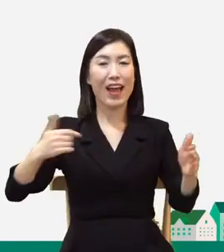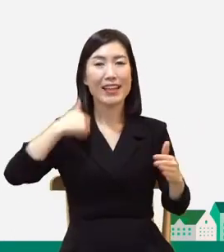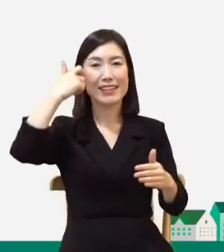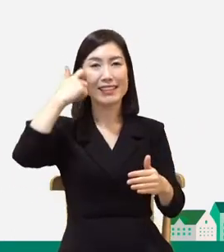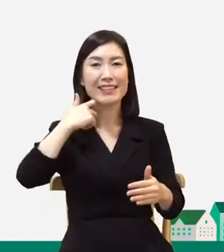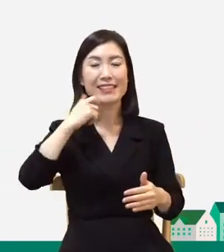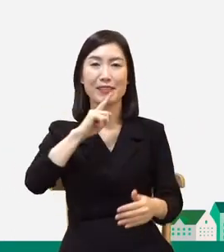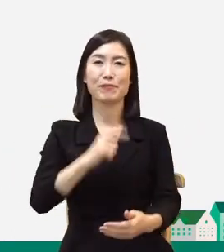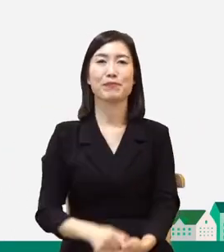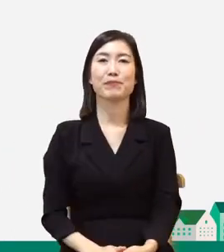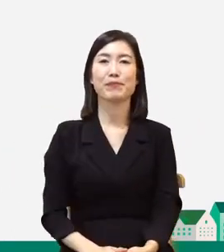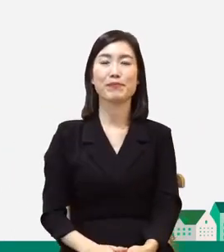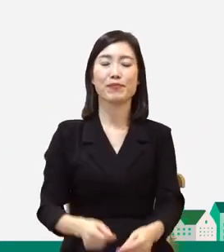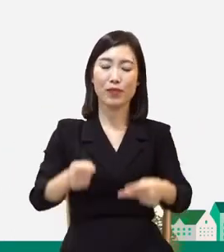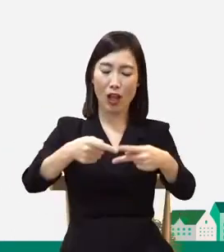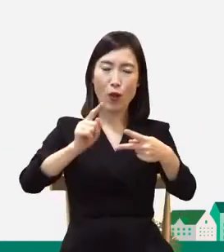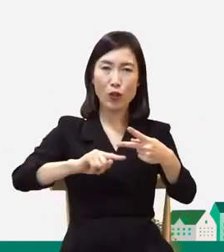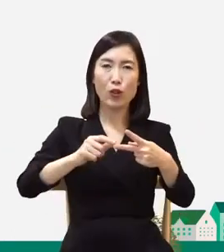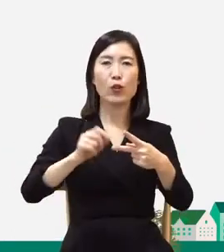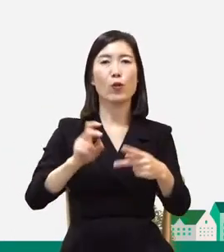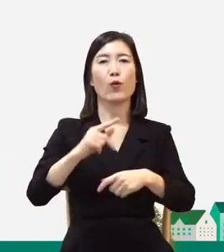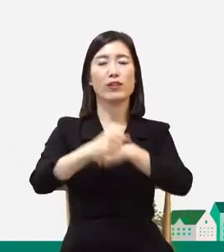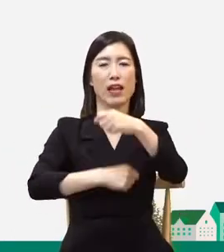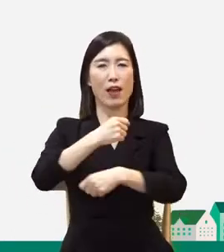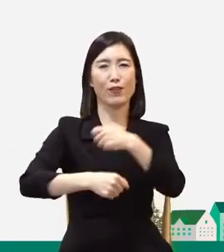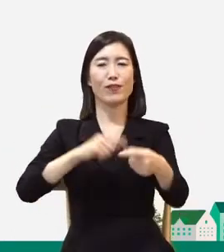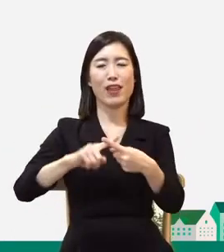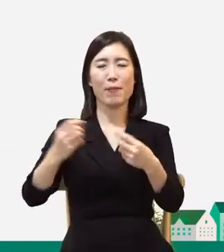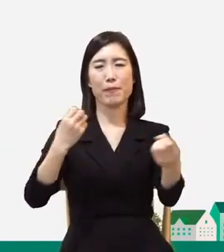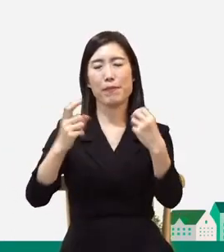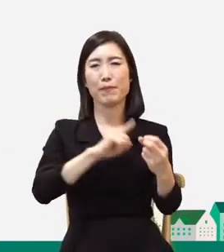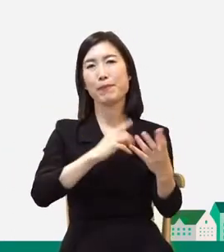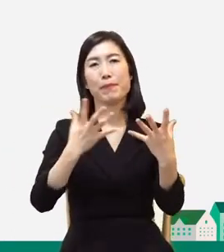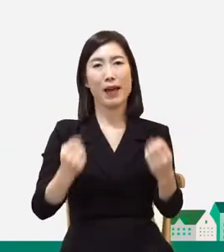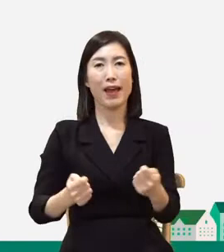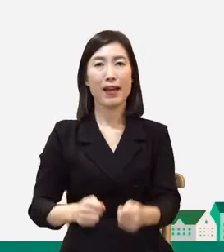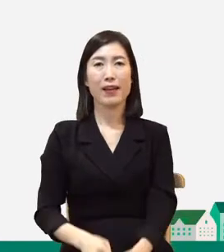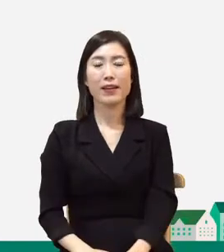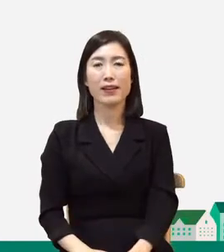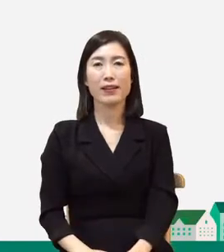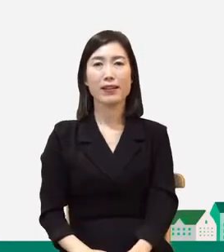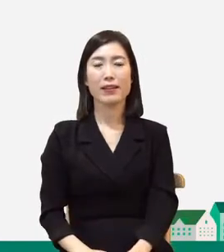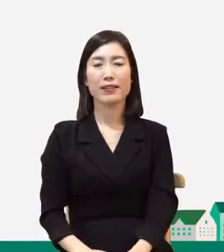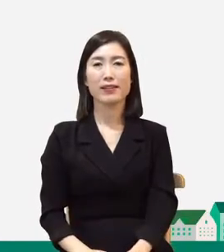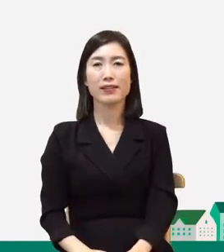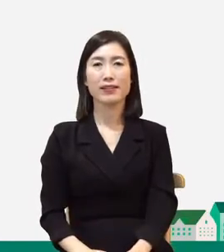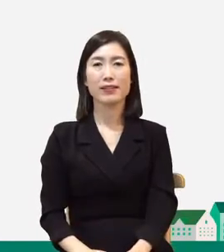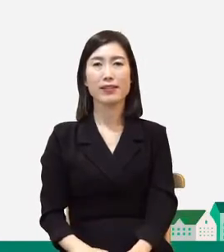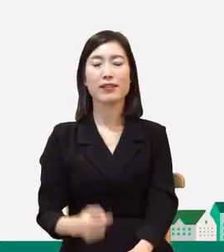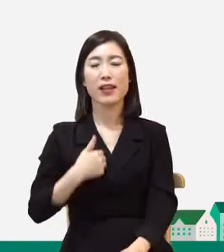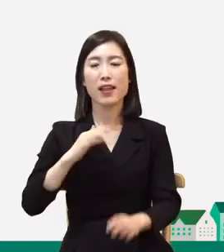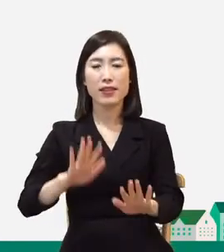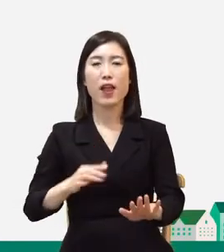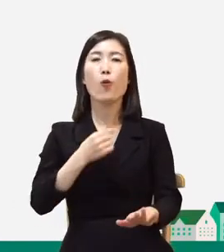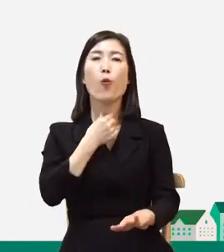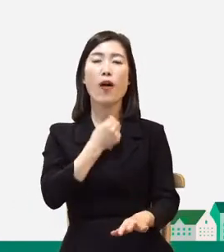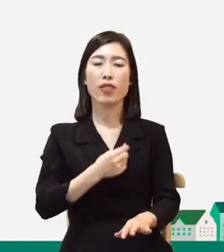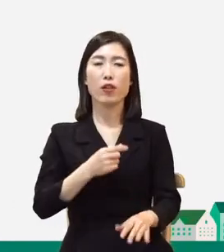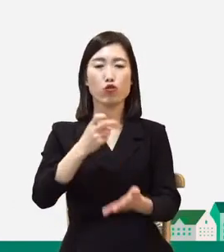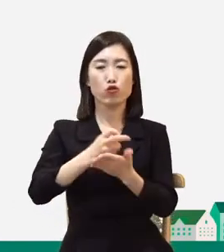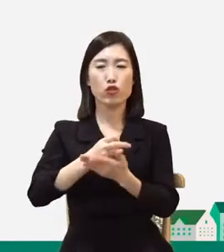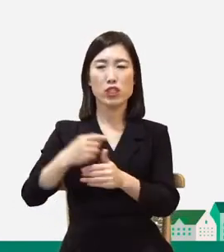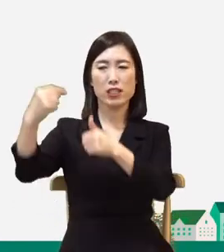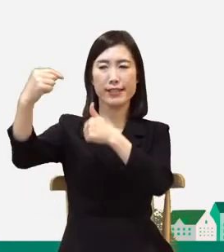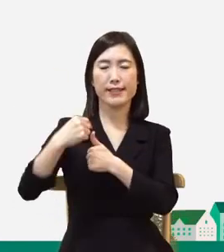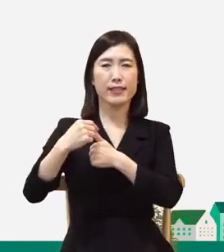자유에 대한 것은 가장 많이 언급됐던 내용인 것 같아요. 내가 만드는 규칙을 지키면서 자유롭게 생활할 수 있는 것이